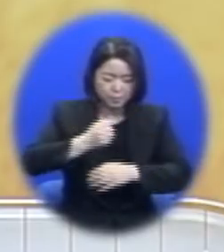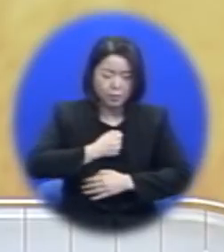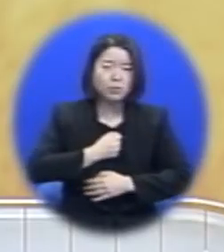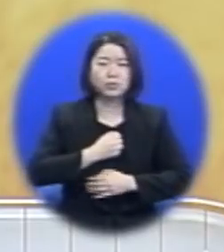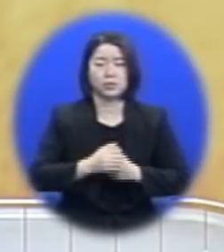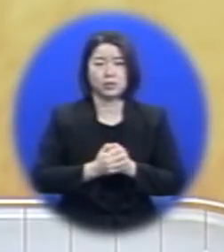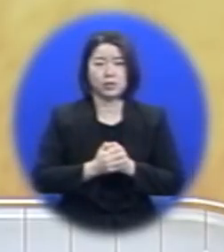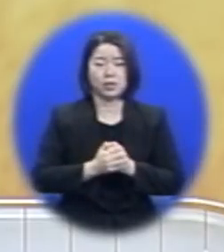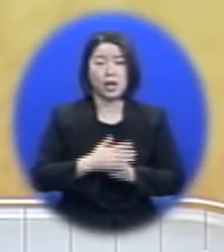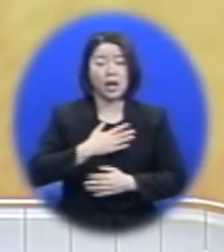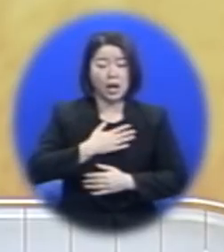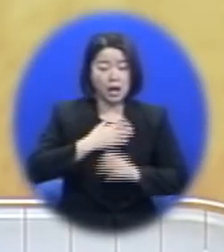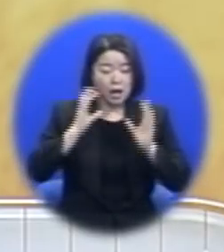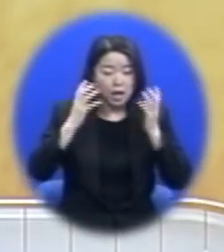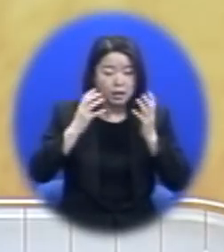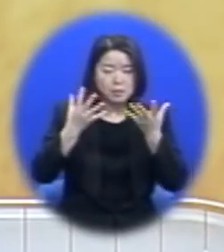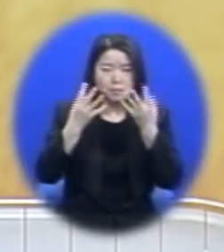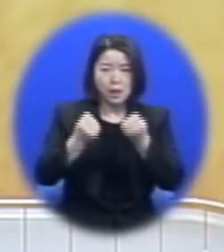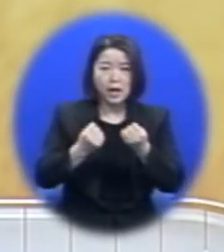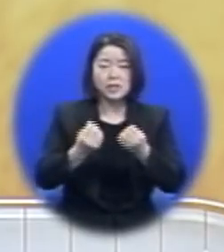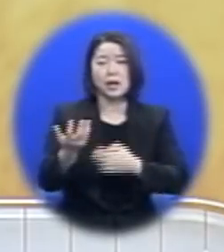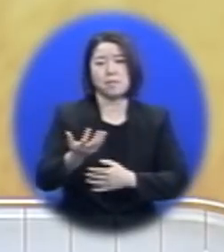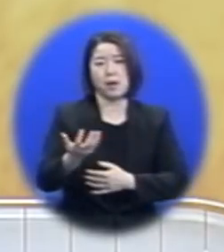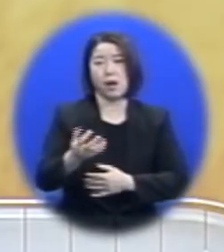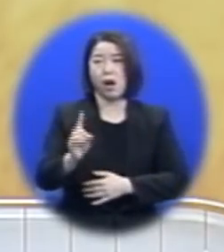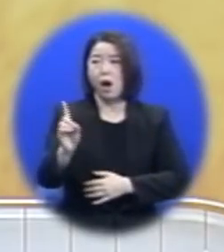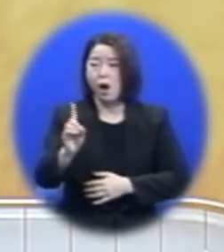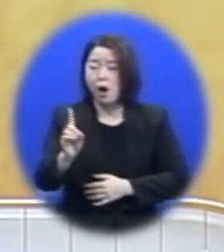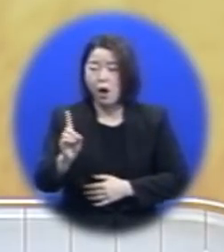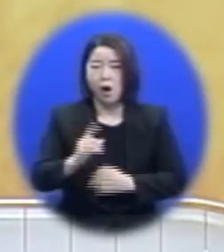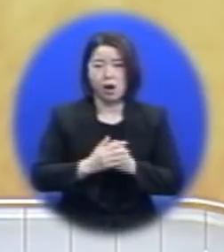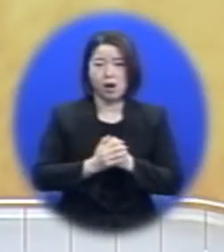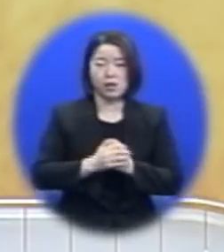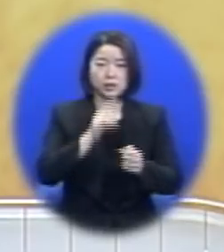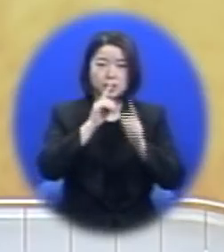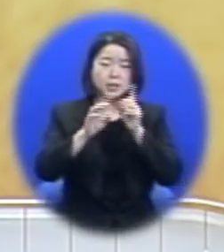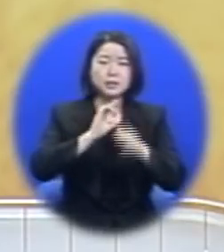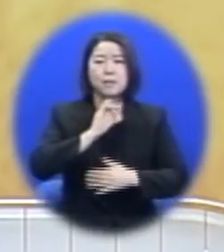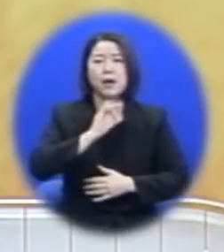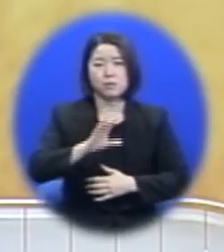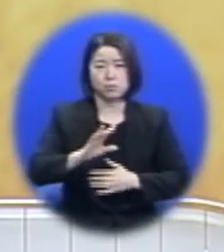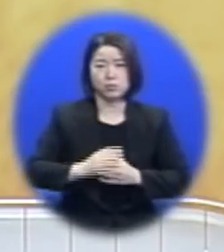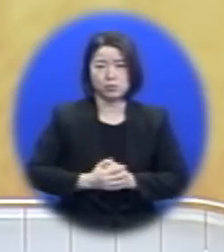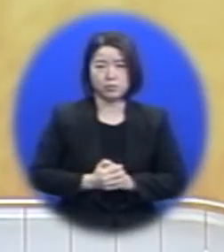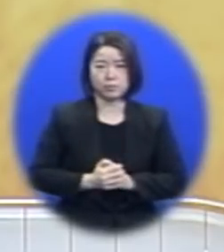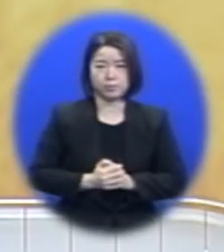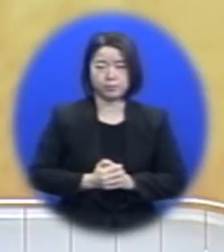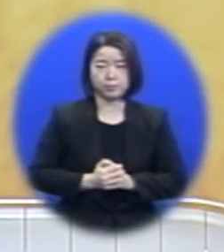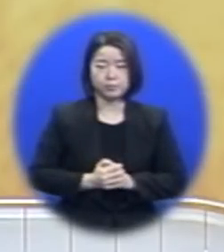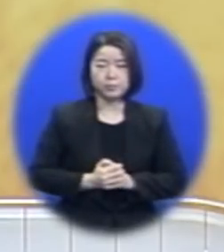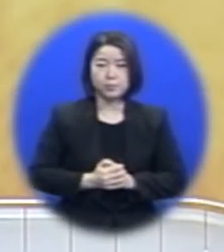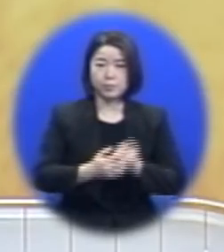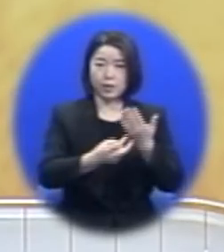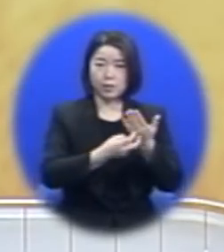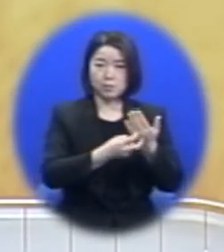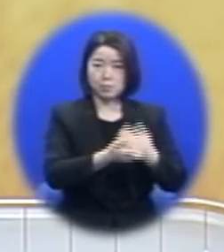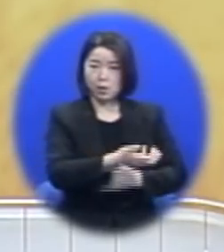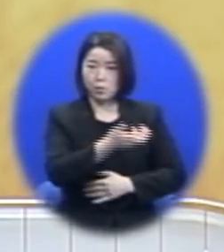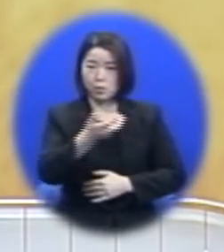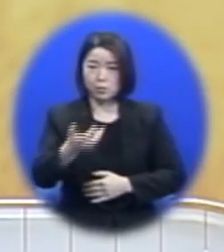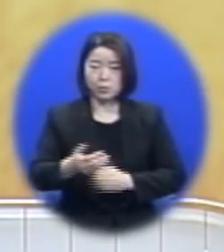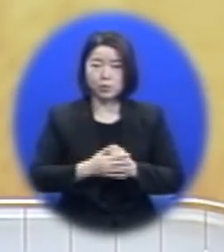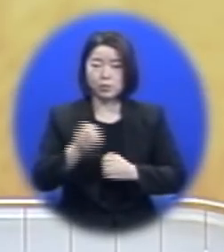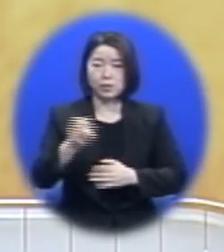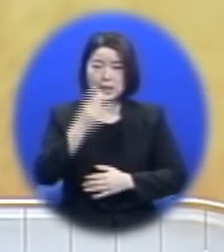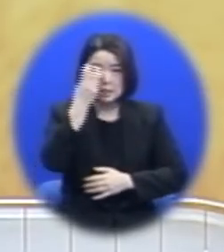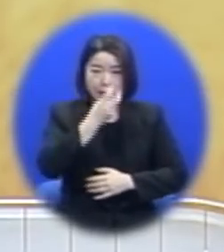우리 애기 많이 아프대, 어떻게? 이 말밖에 할 수 있는 말이 없었습니다. 병원을 옮기고 다시